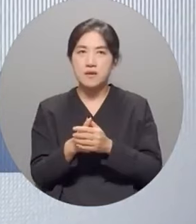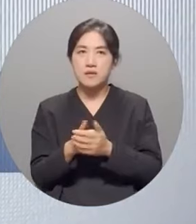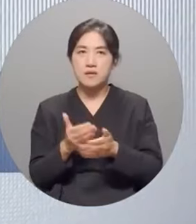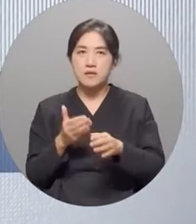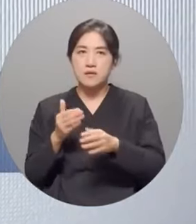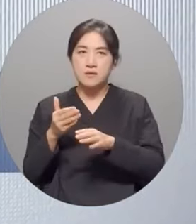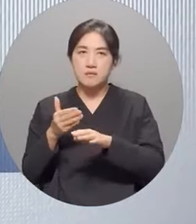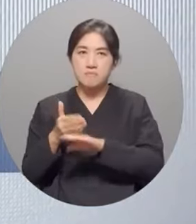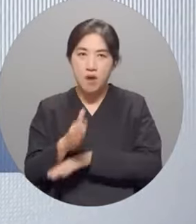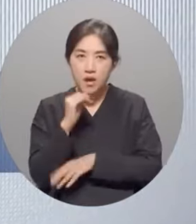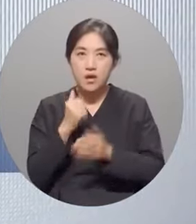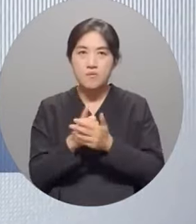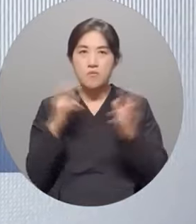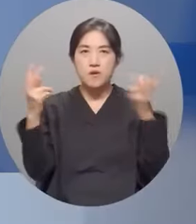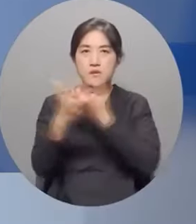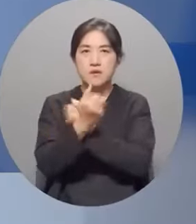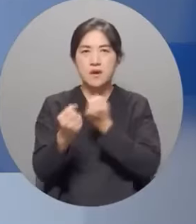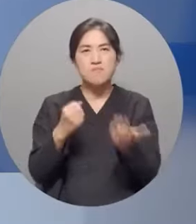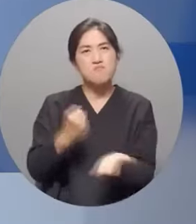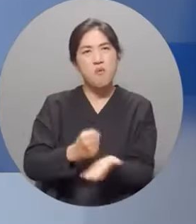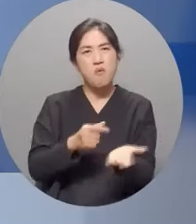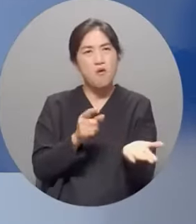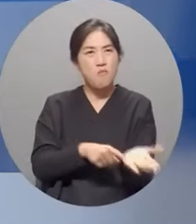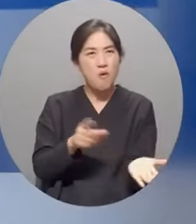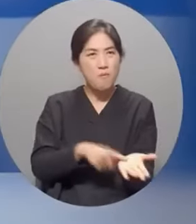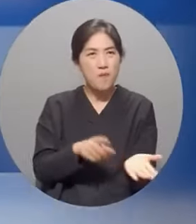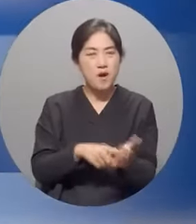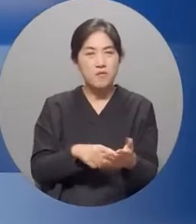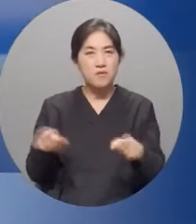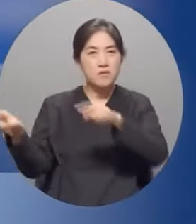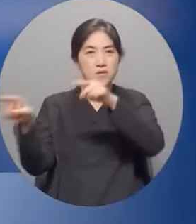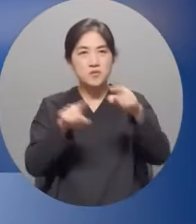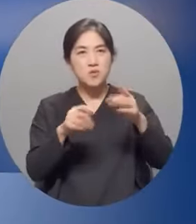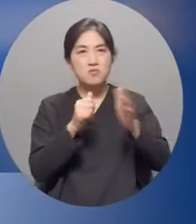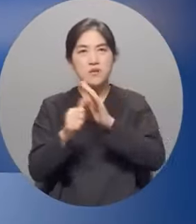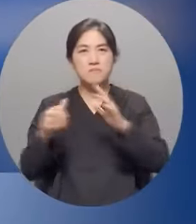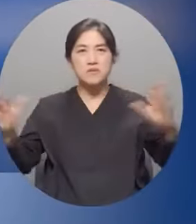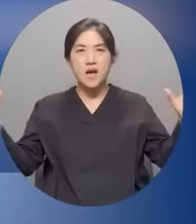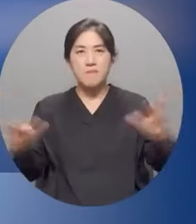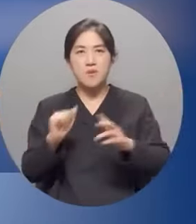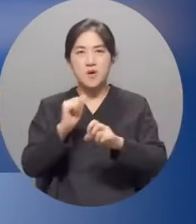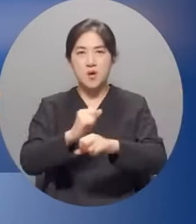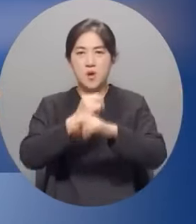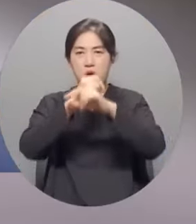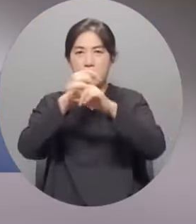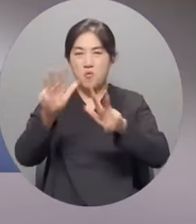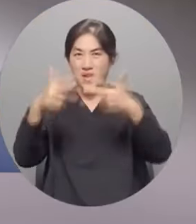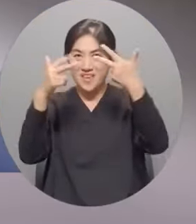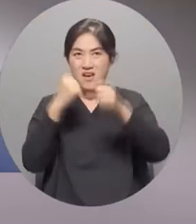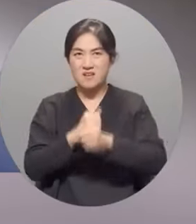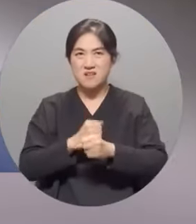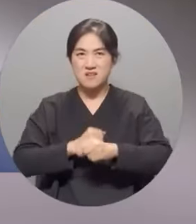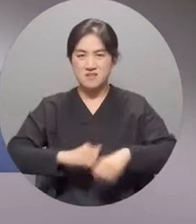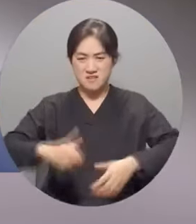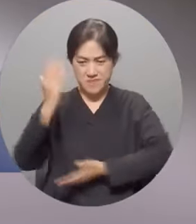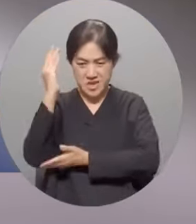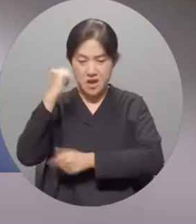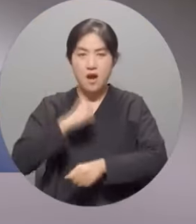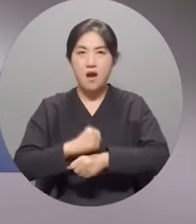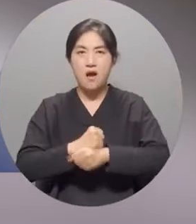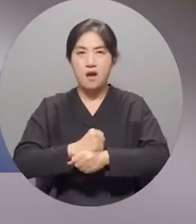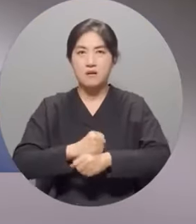되면 본사에서 계약서를 운운하기도 하고 전국에 대표님들 다 모아놓고